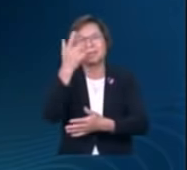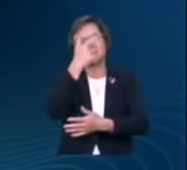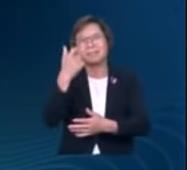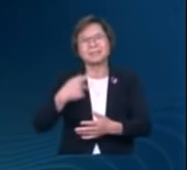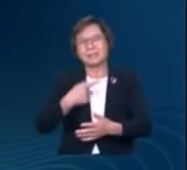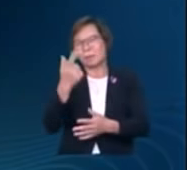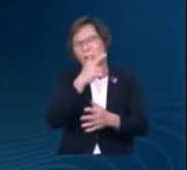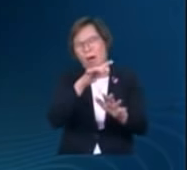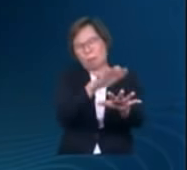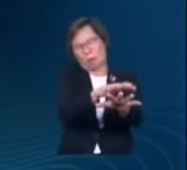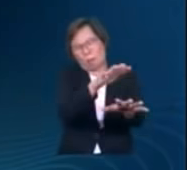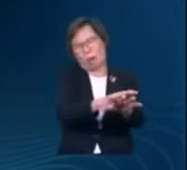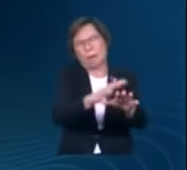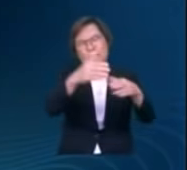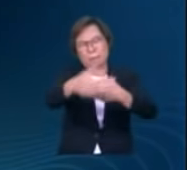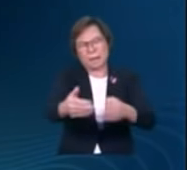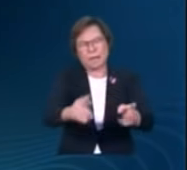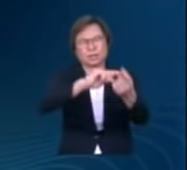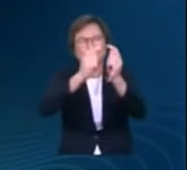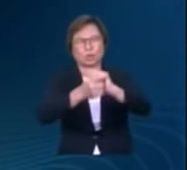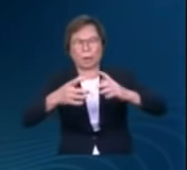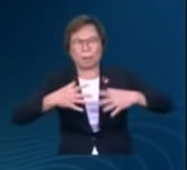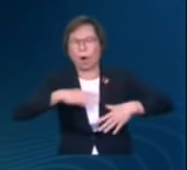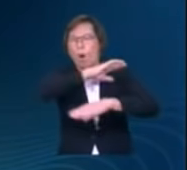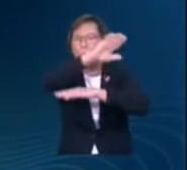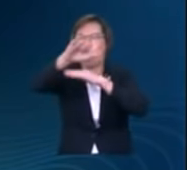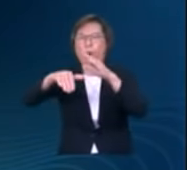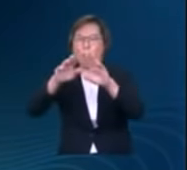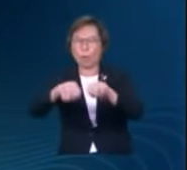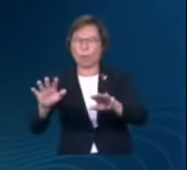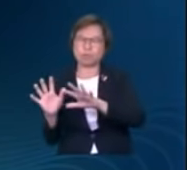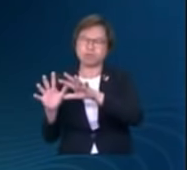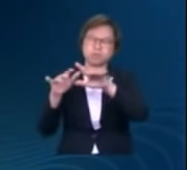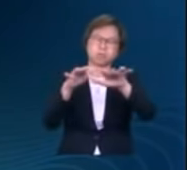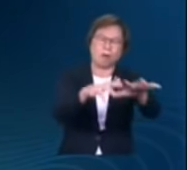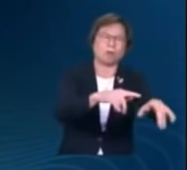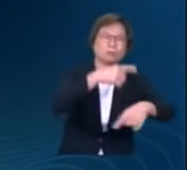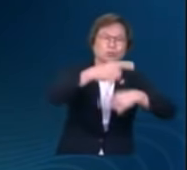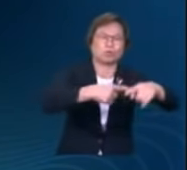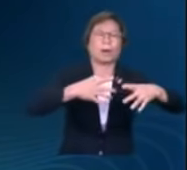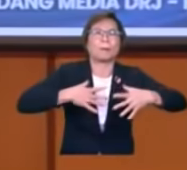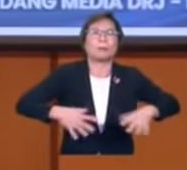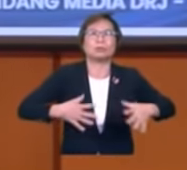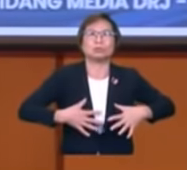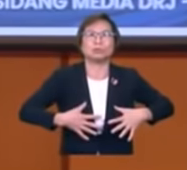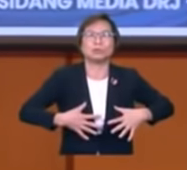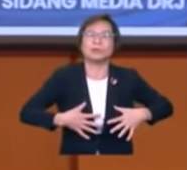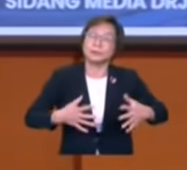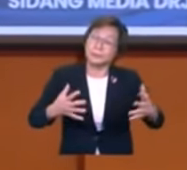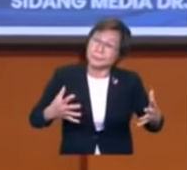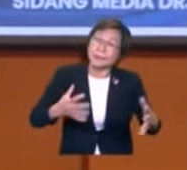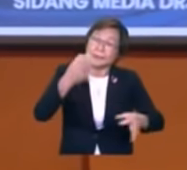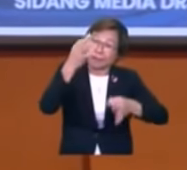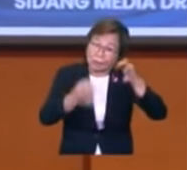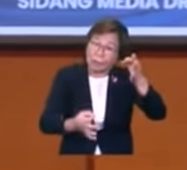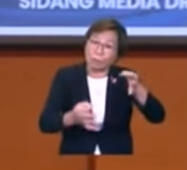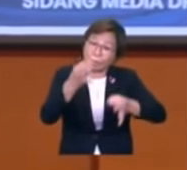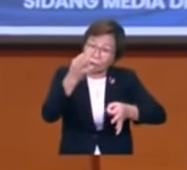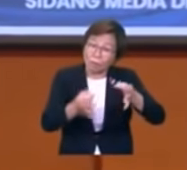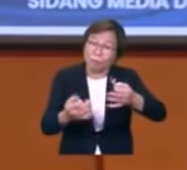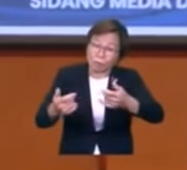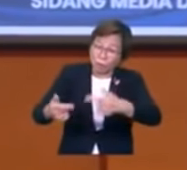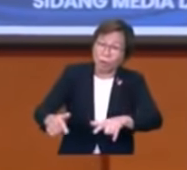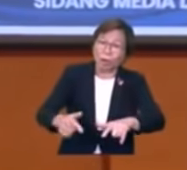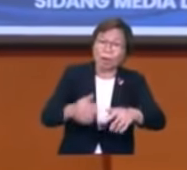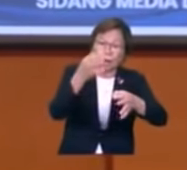kesesakan dalam bilik persalinan Apabila semua murid masuk untuk menyalin baju bakau kalau murid